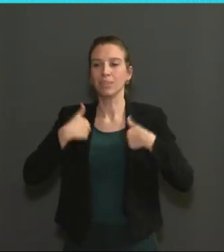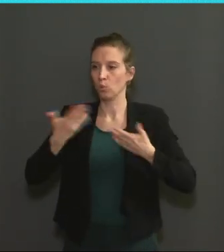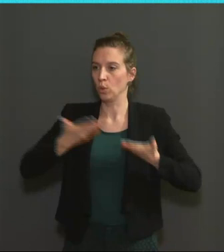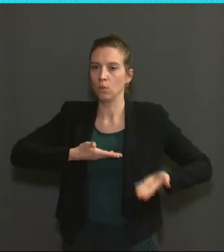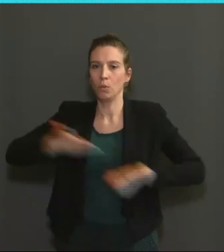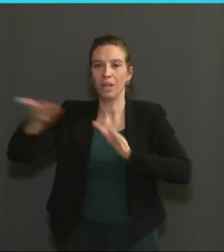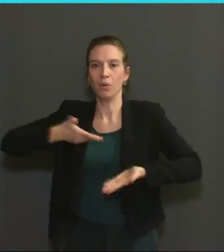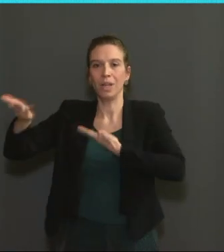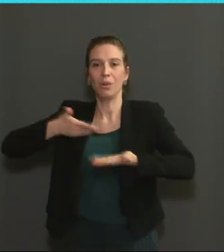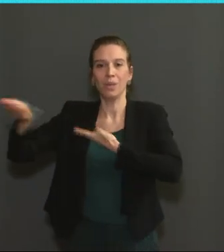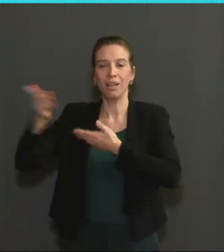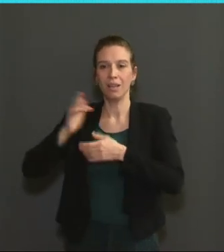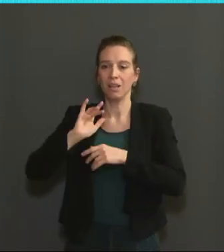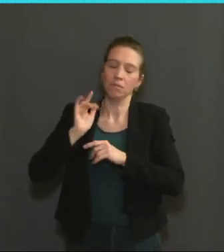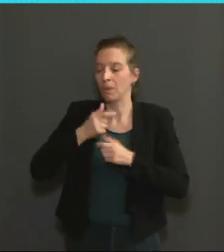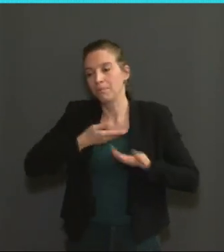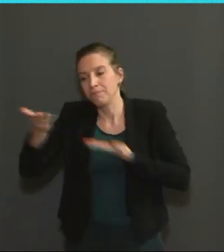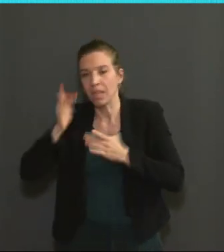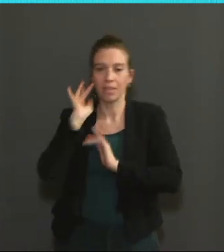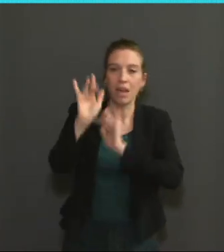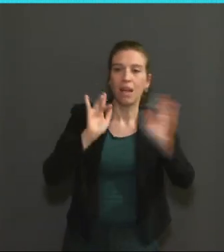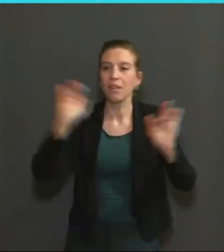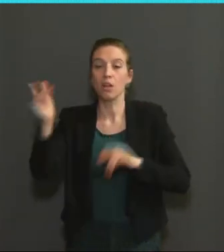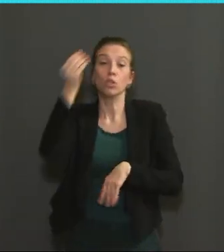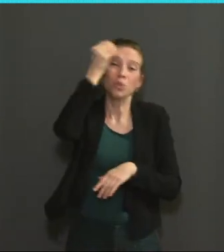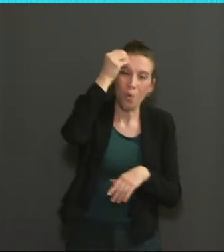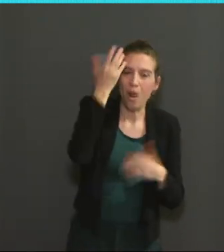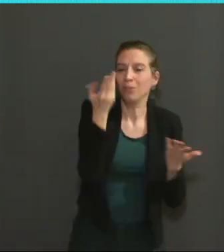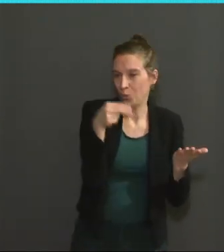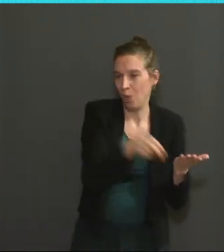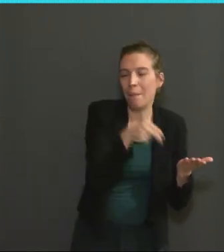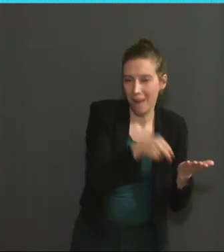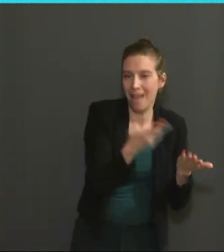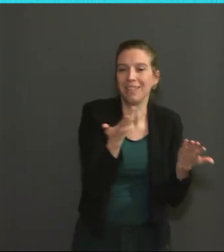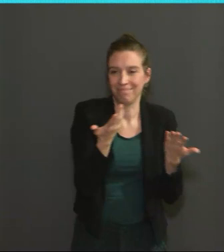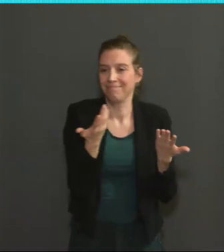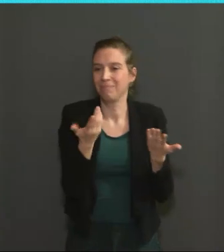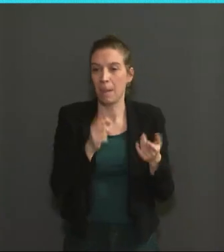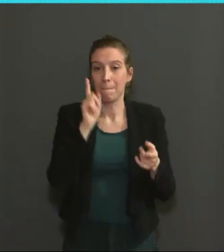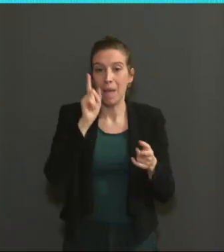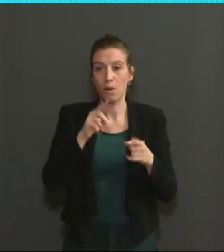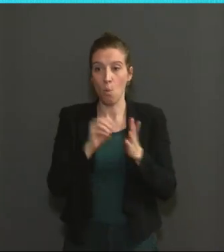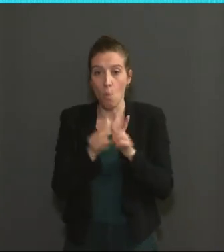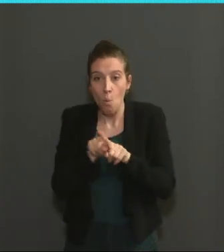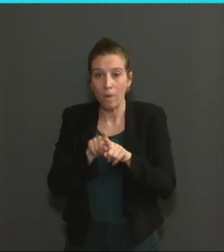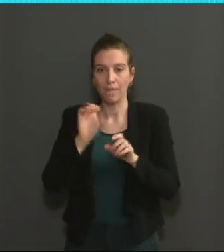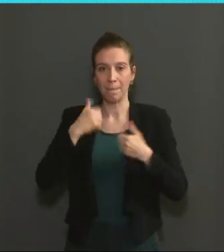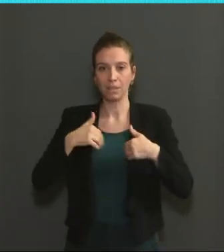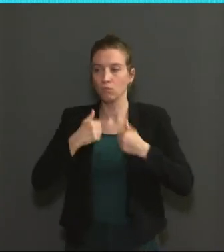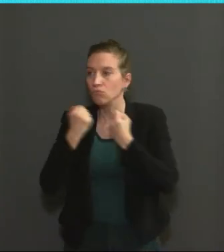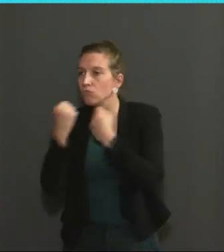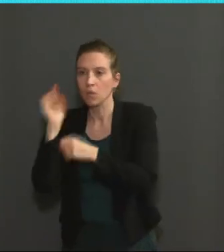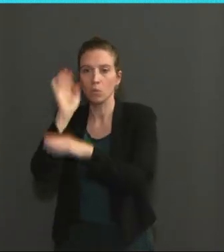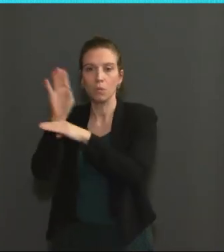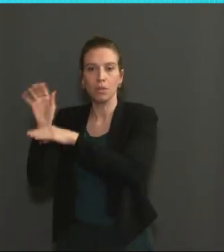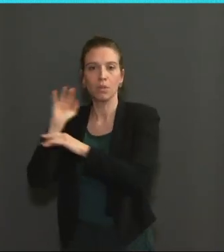voor school dat kunnen we niet vermijden maar ook voor het werk en voor de winkel daarom willen we